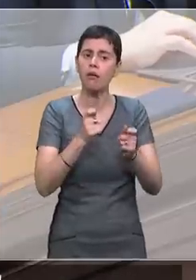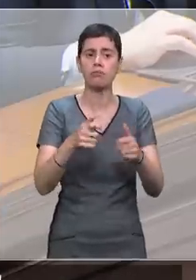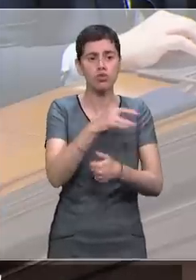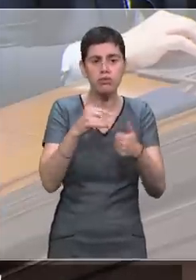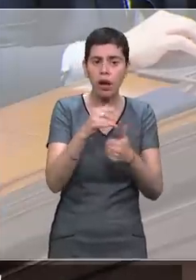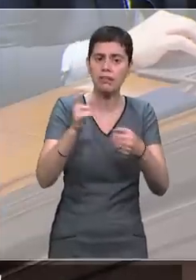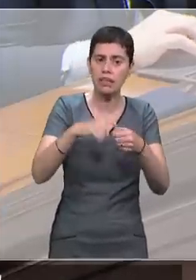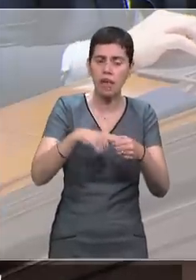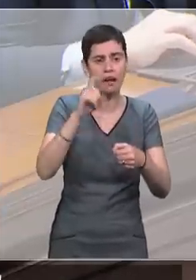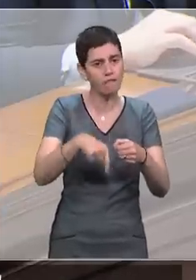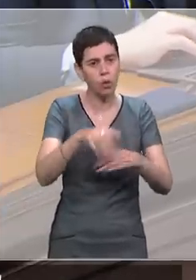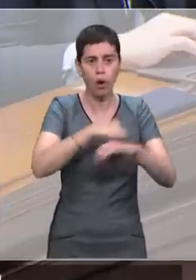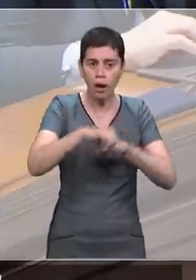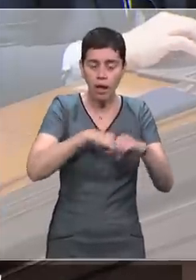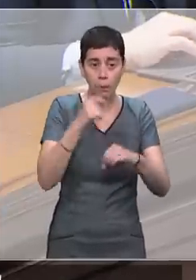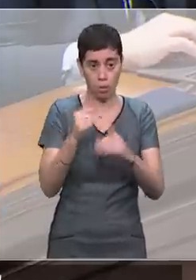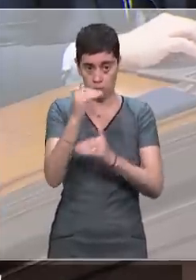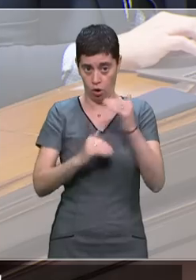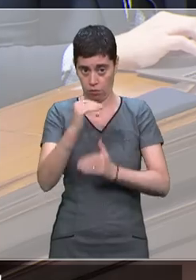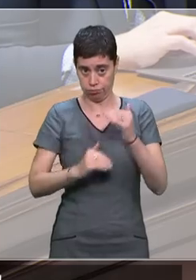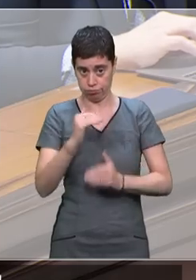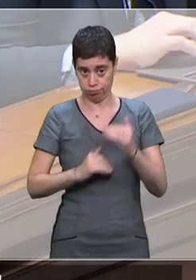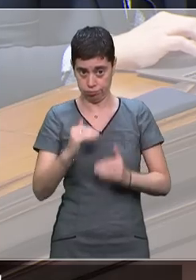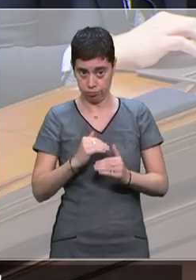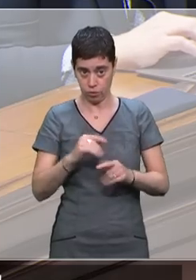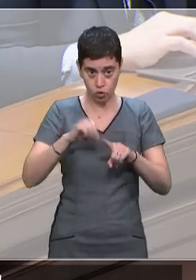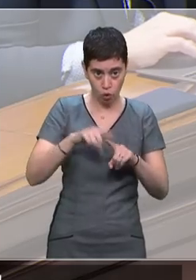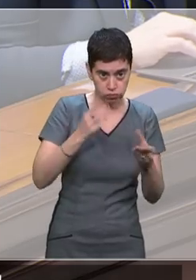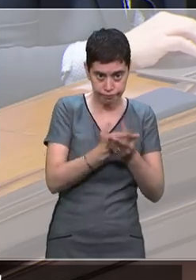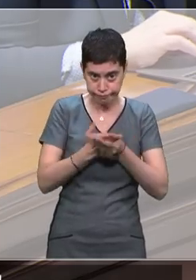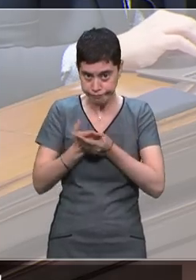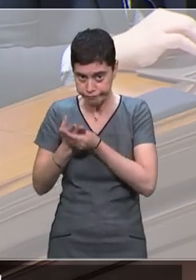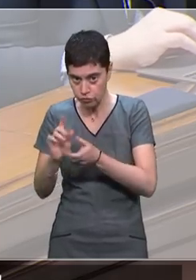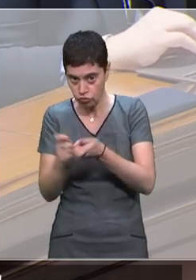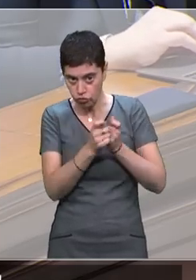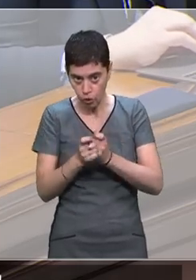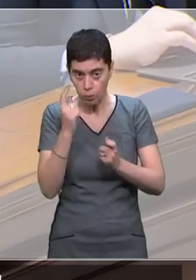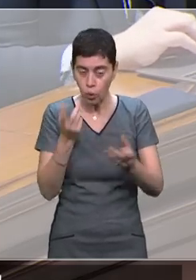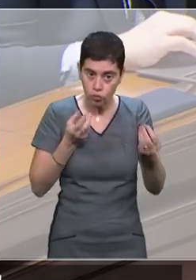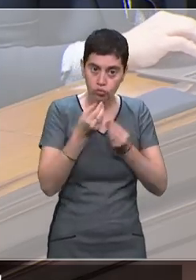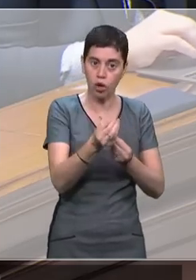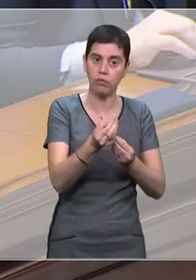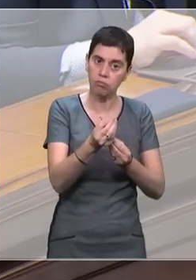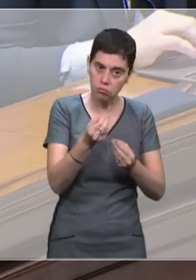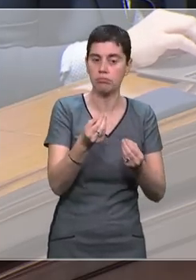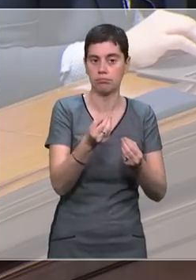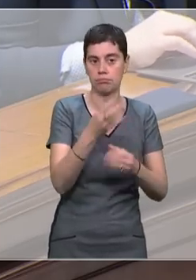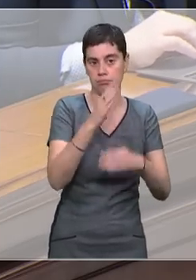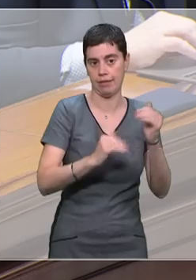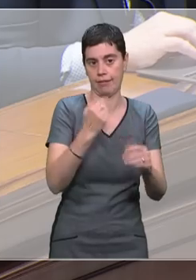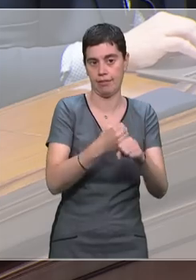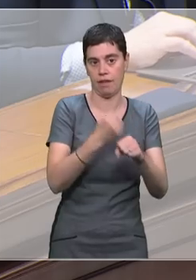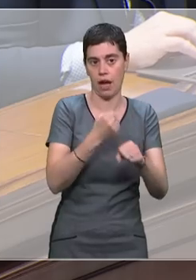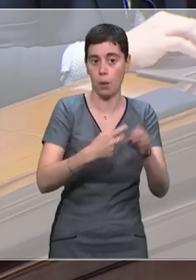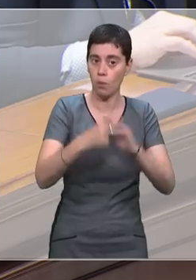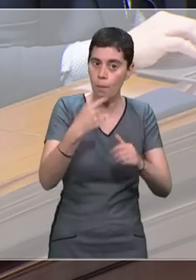pour améliorer les conditions d'exercice et conduire les chantiers structurels de modernisation de la profession. Ces chantiers structurels